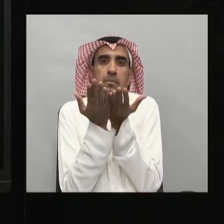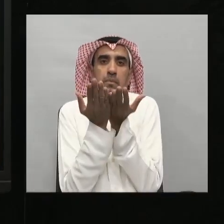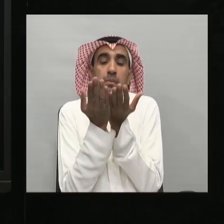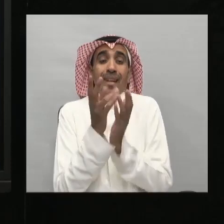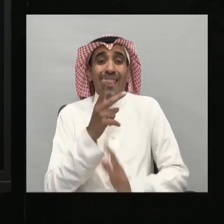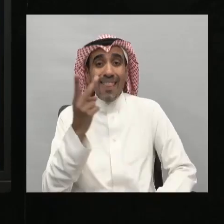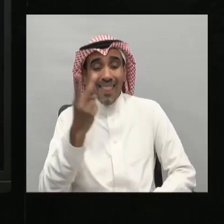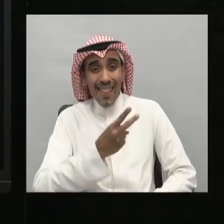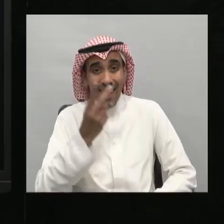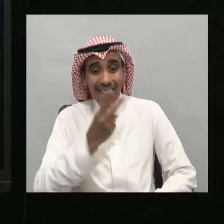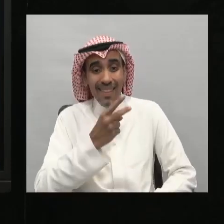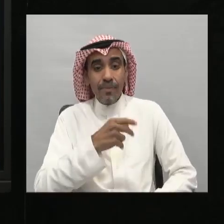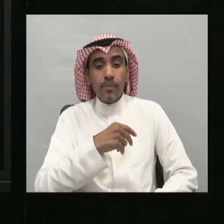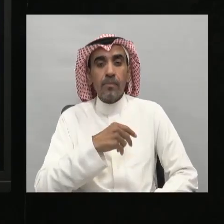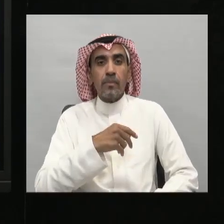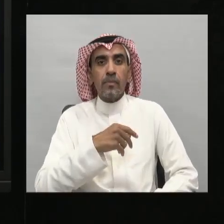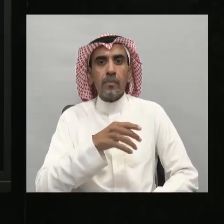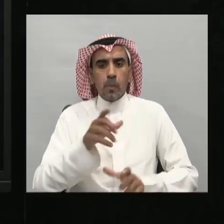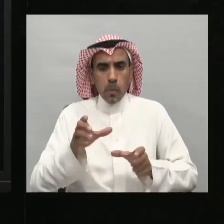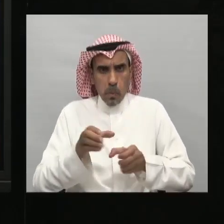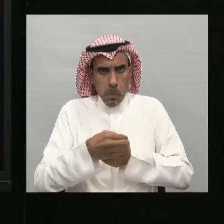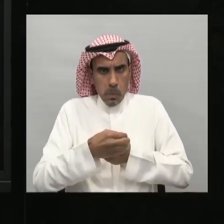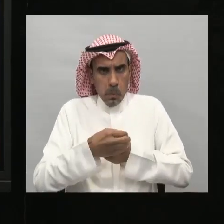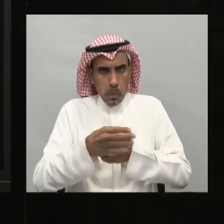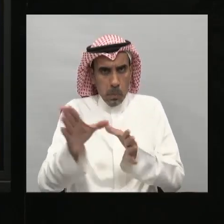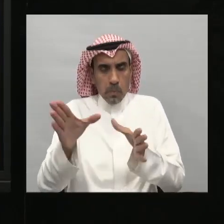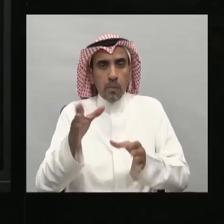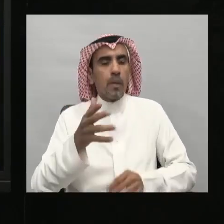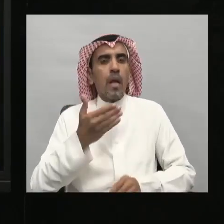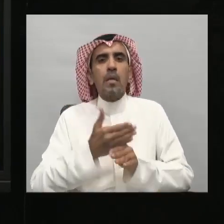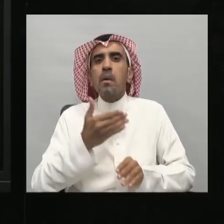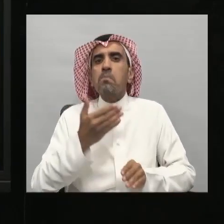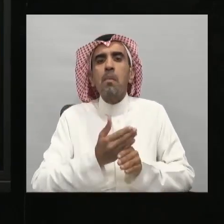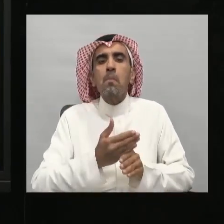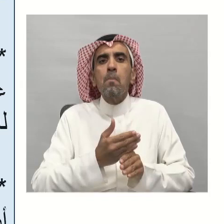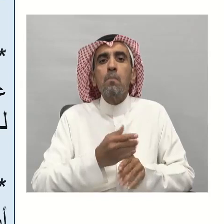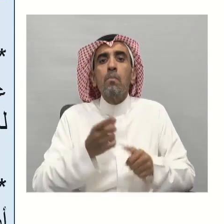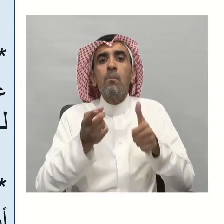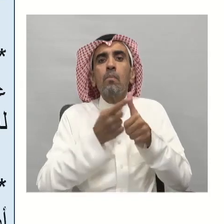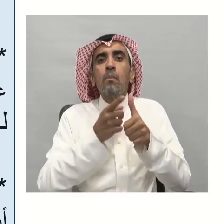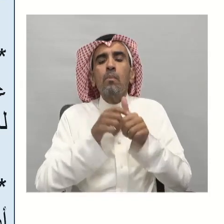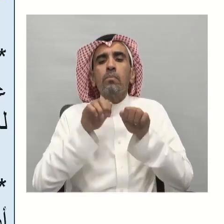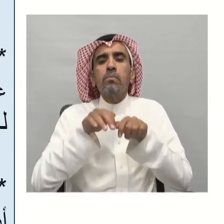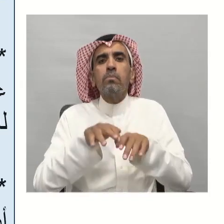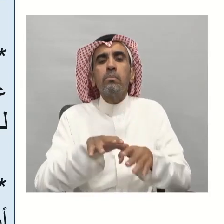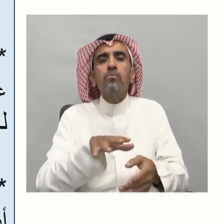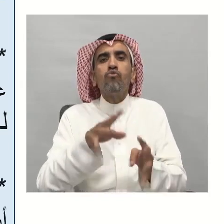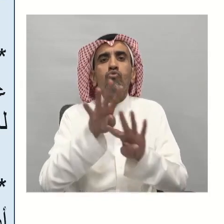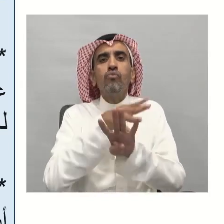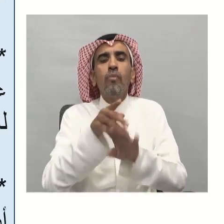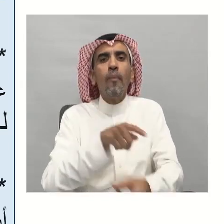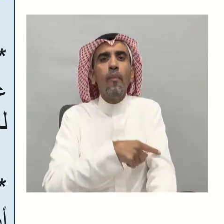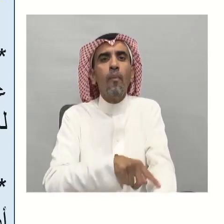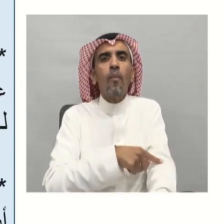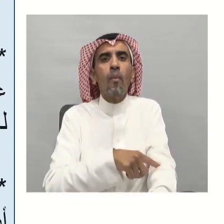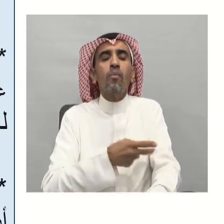هاتان الطبقتان طبعا تنقبض وتنبسط نتيجة لمرور أولا سيالات الشبكة العصبية،